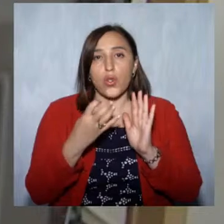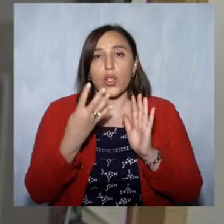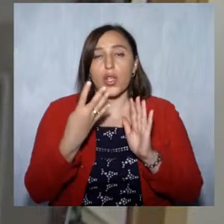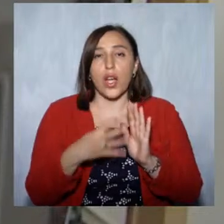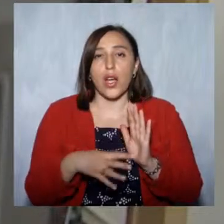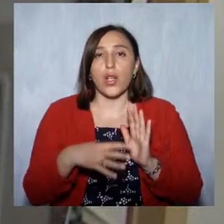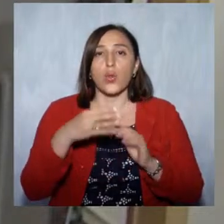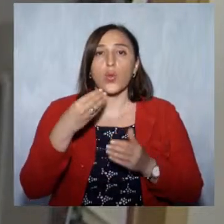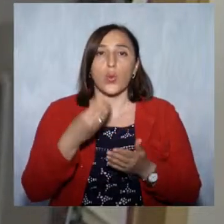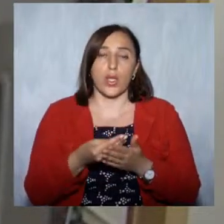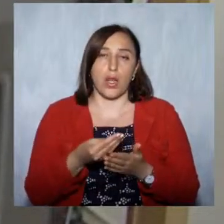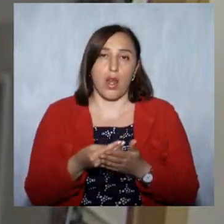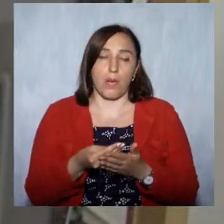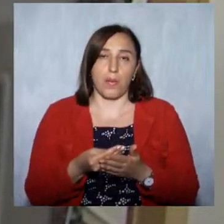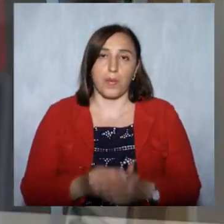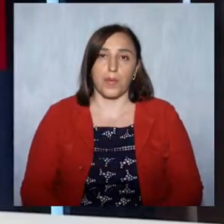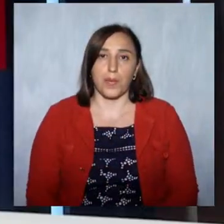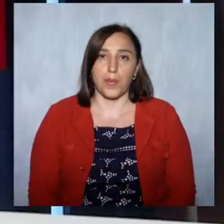196.440 դրամ։